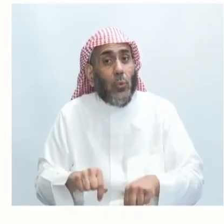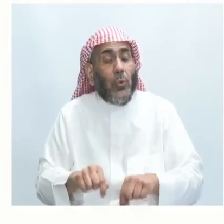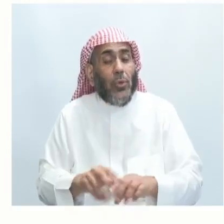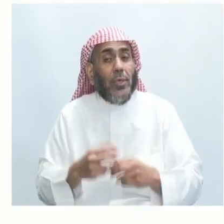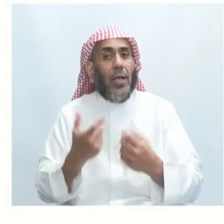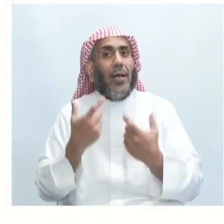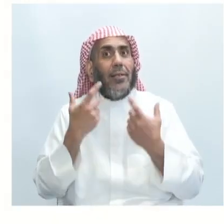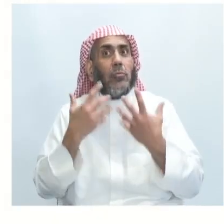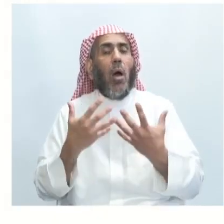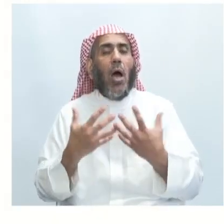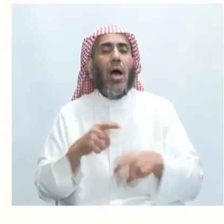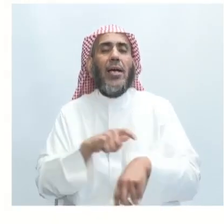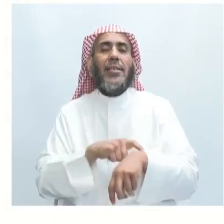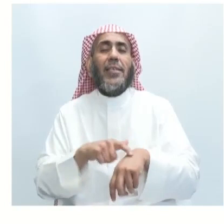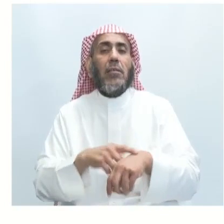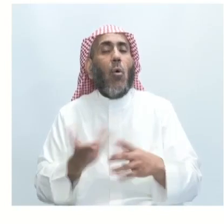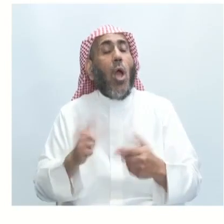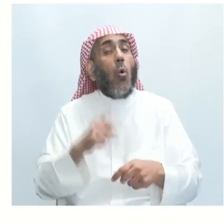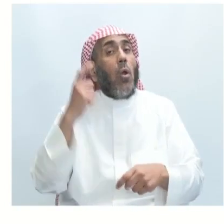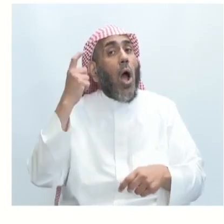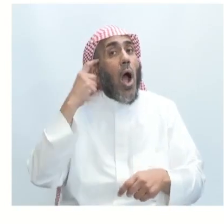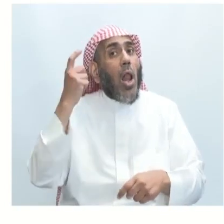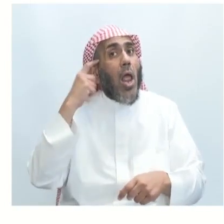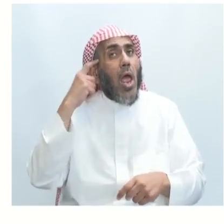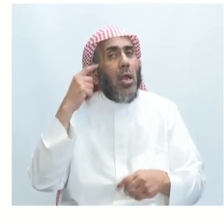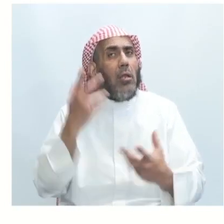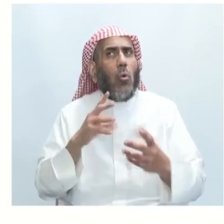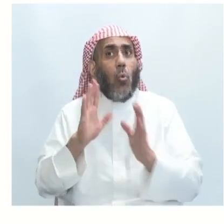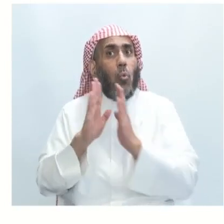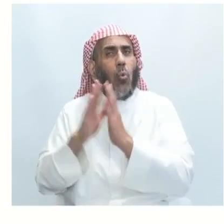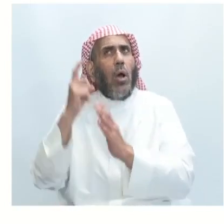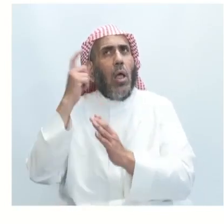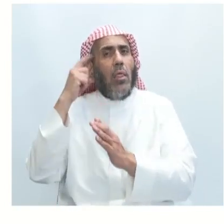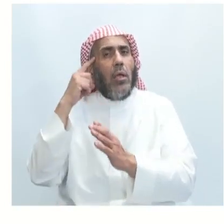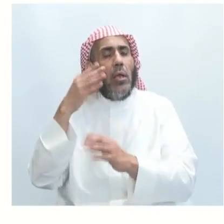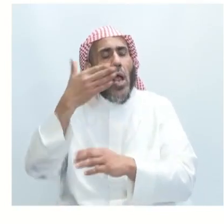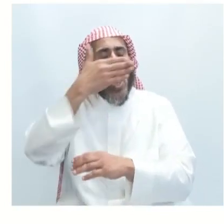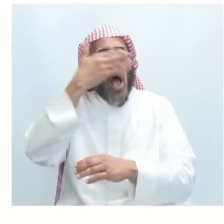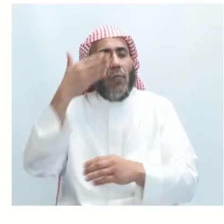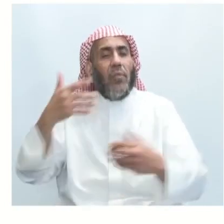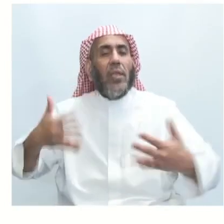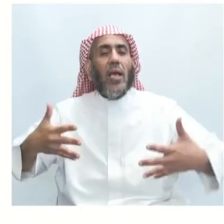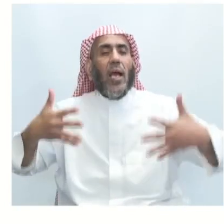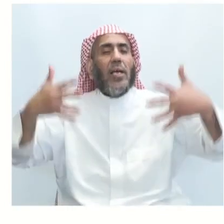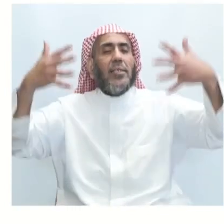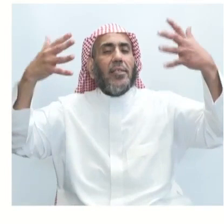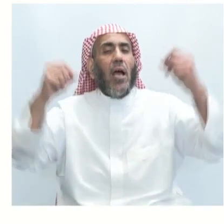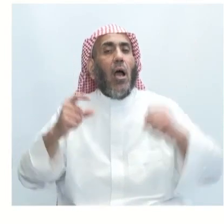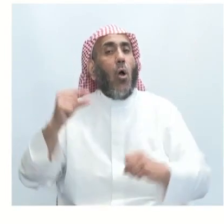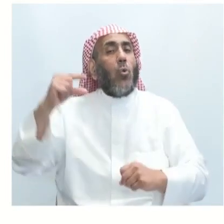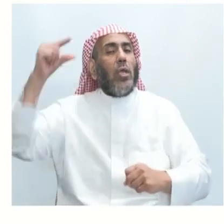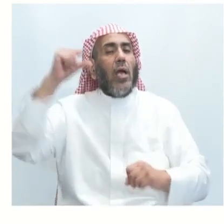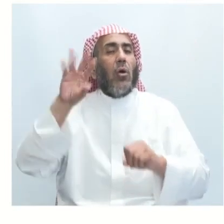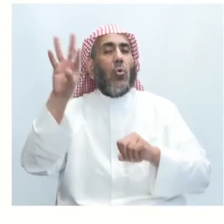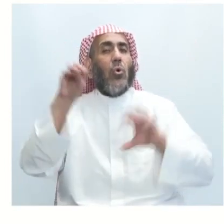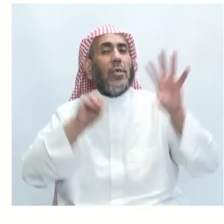الانتباه حسيا يكون عقليا عندما يتوجه الذهن الى حفظ قصيده من الشعر او تذكر قصه